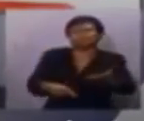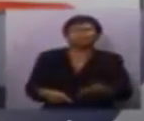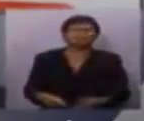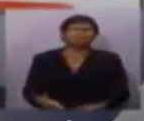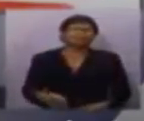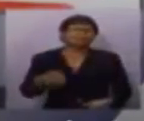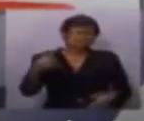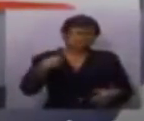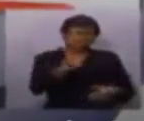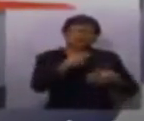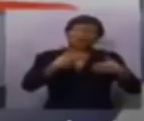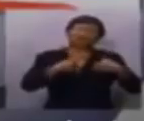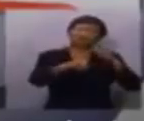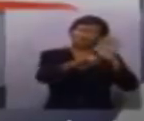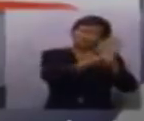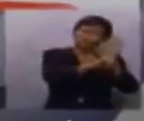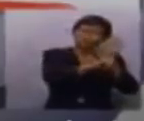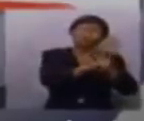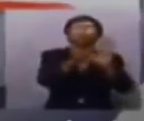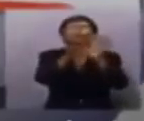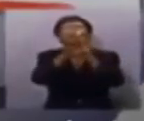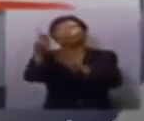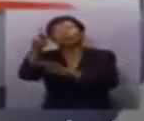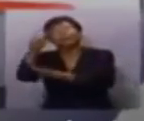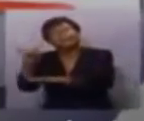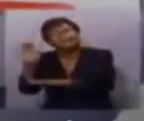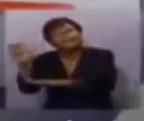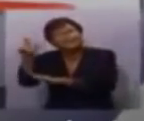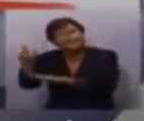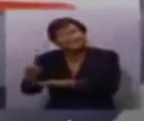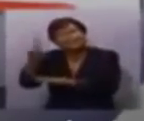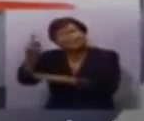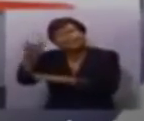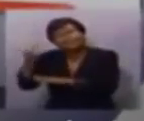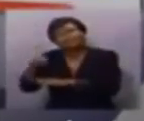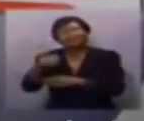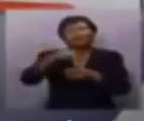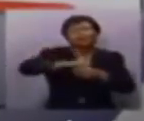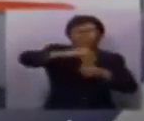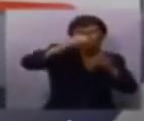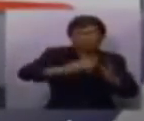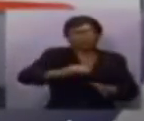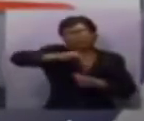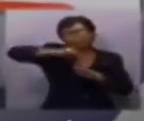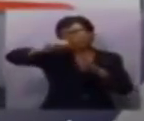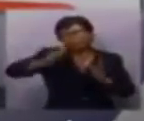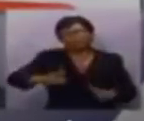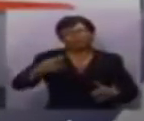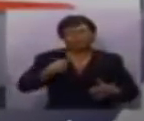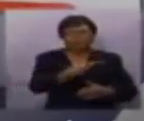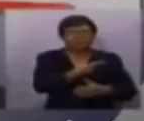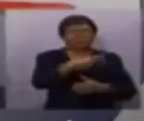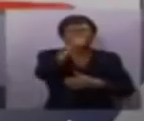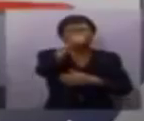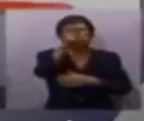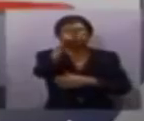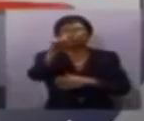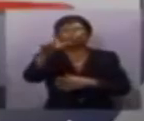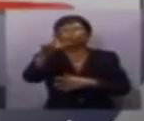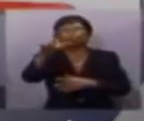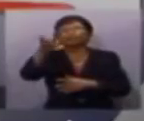idola dalam BN seperti Khairi Jamaluddin misalnya. Dalam pembangkang kita ada beberapa orang misalnya seperti Nurul Izzah